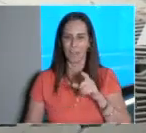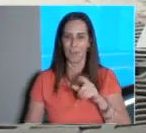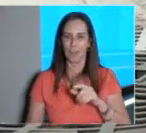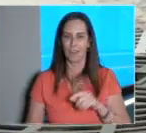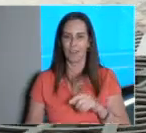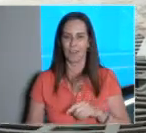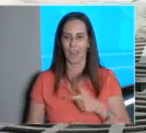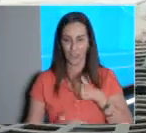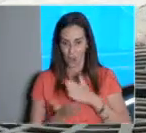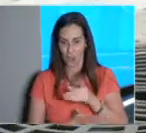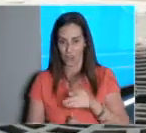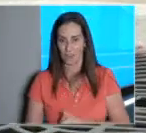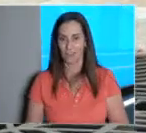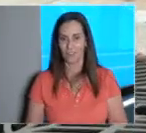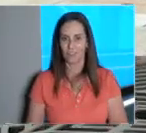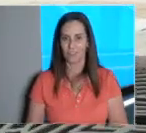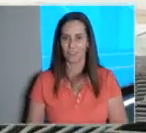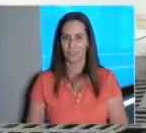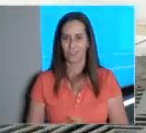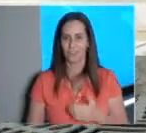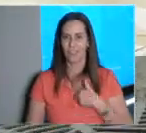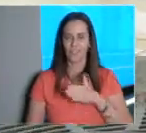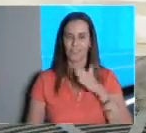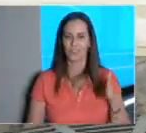נהיה. כן. הוא איש בעייתי